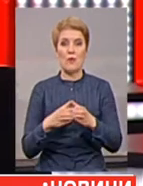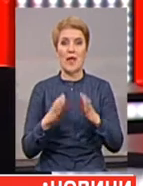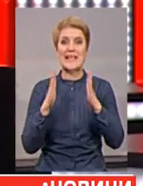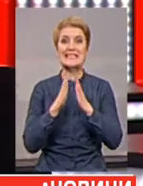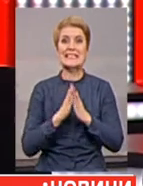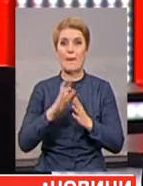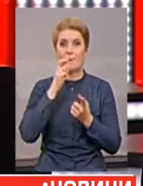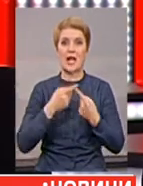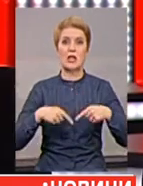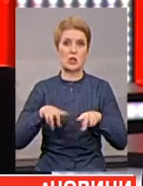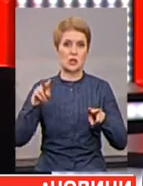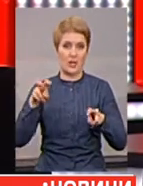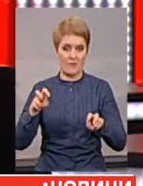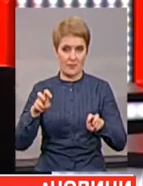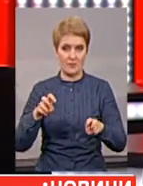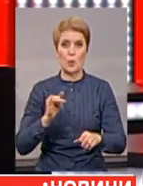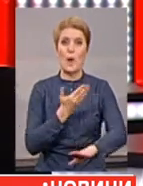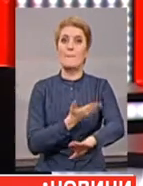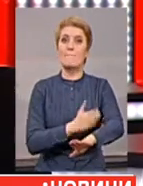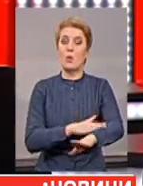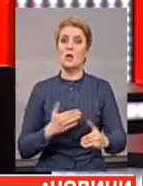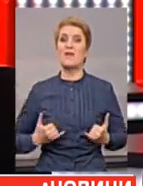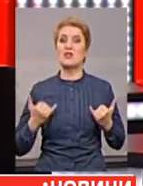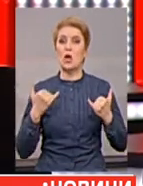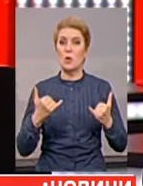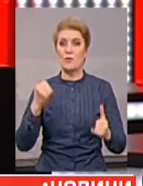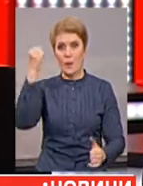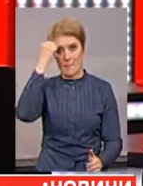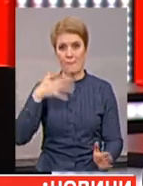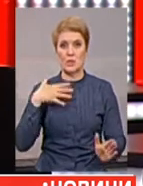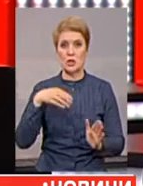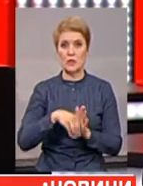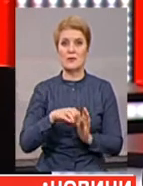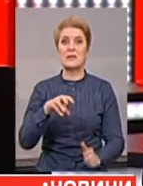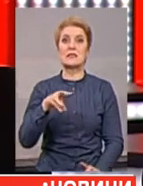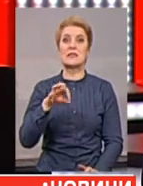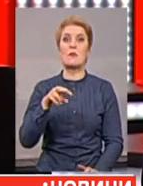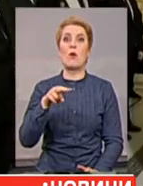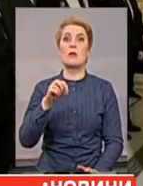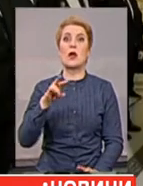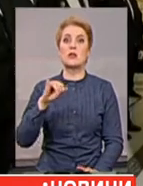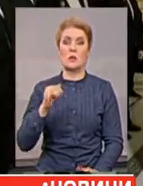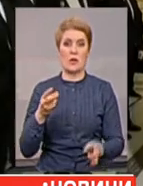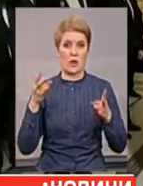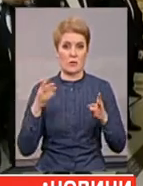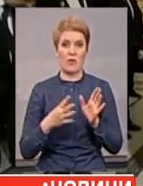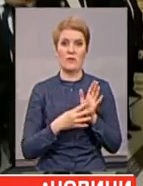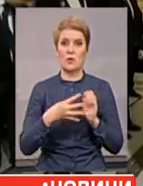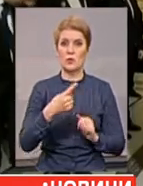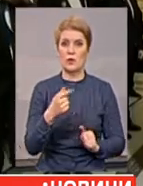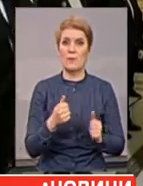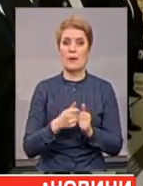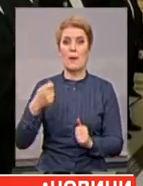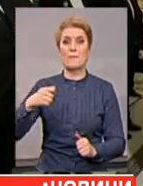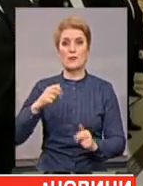У Польщі вшановують пам'ять жертв Смоленської катастрофи. О 9:41 за київським часом біля президентського палацу